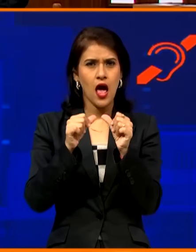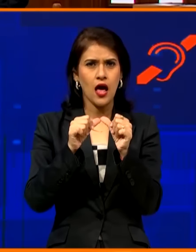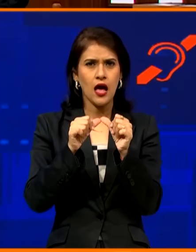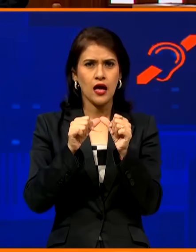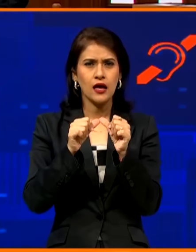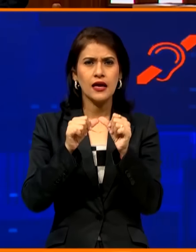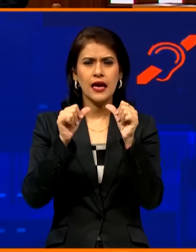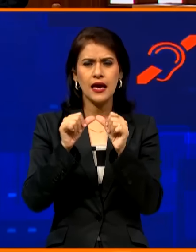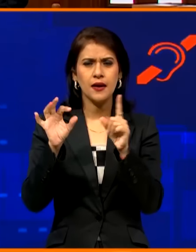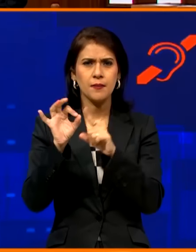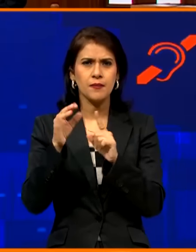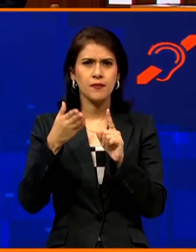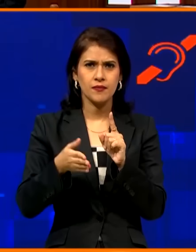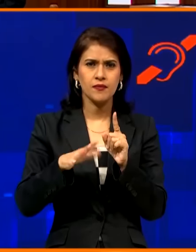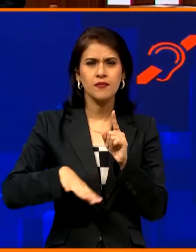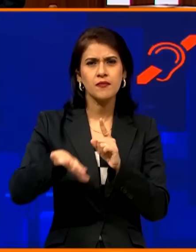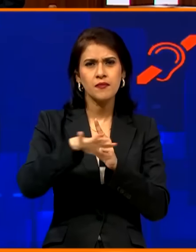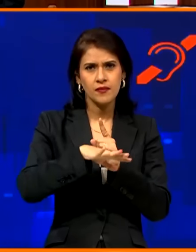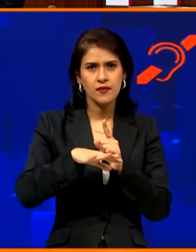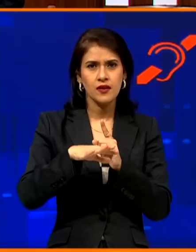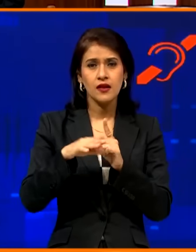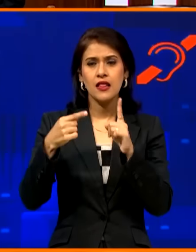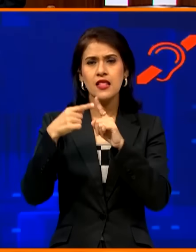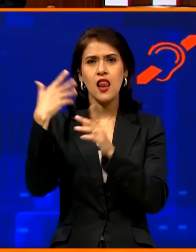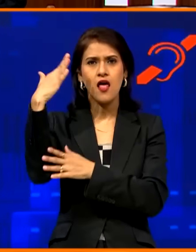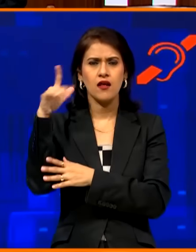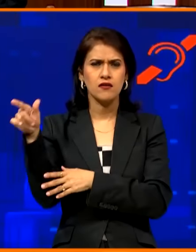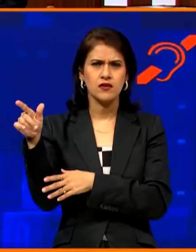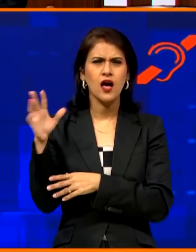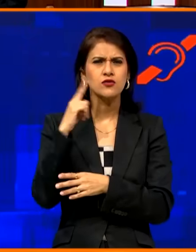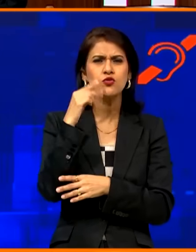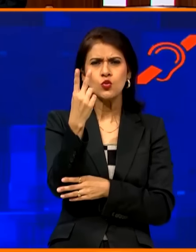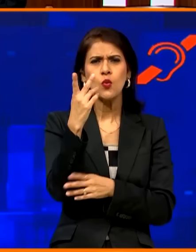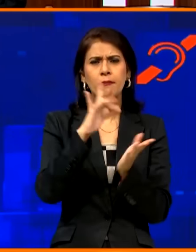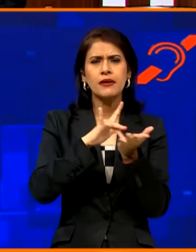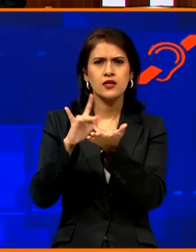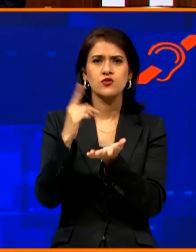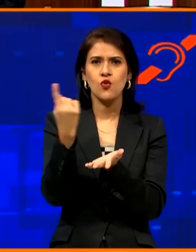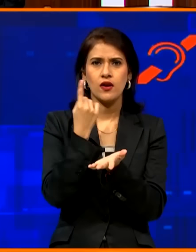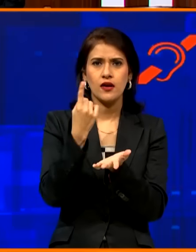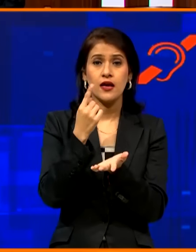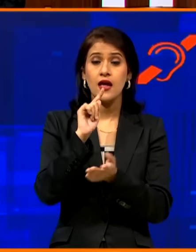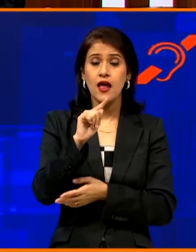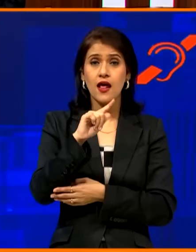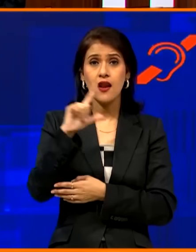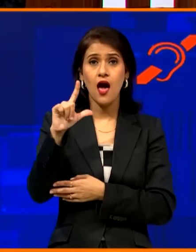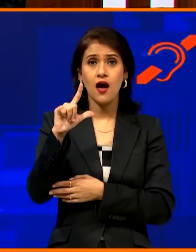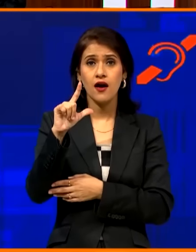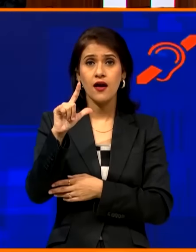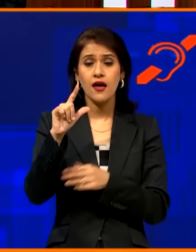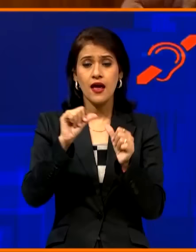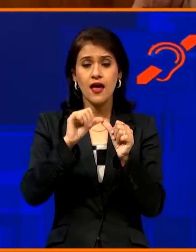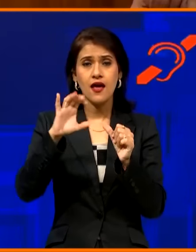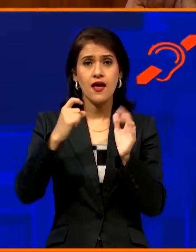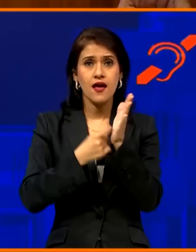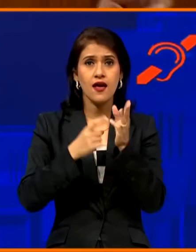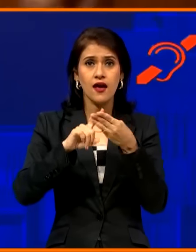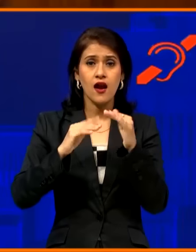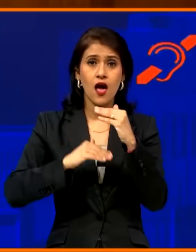स्टेट में इससे कम से कम एक लाख एकड़ ज्यादा जमीन सिर्फ दो